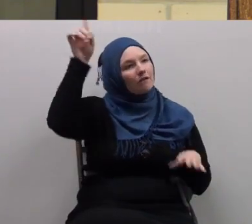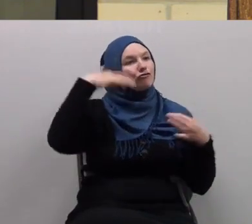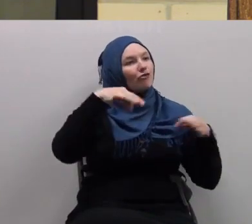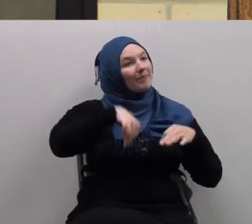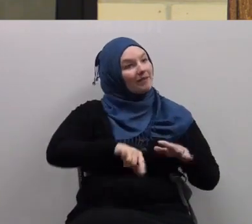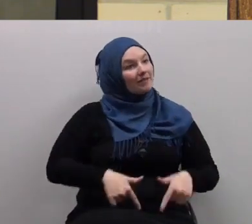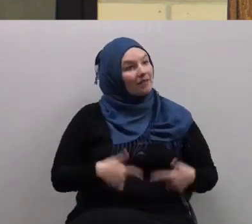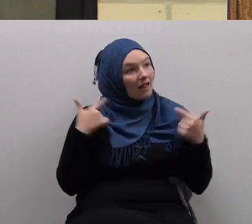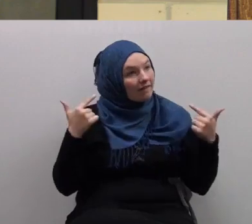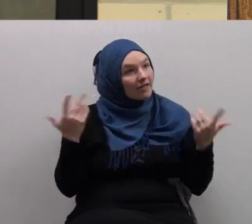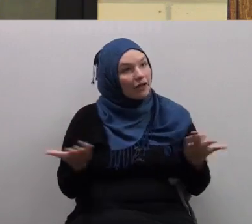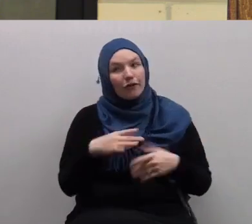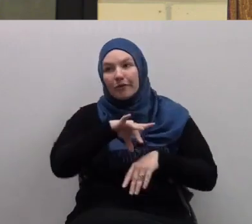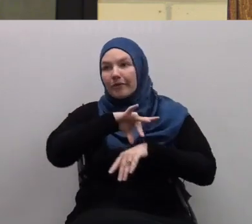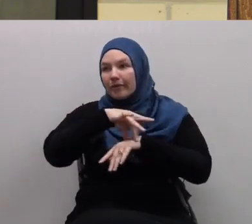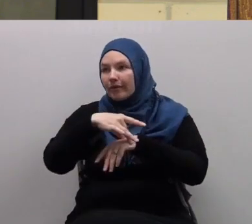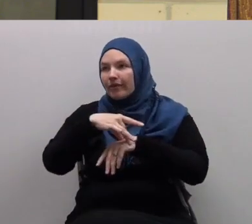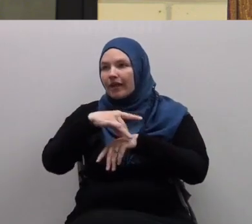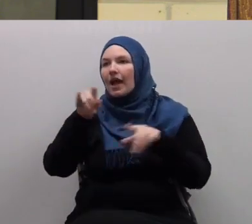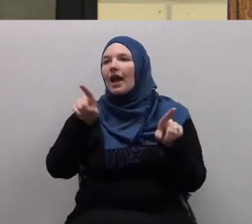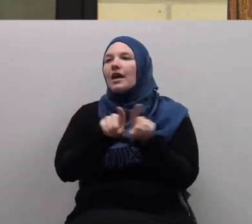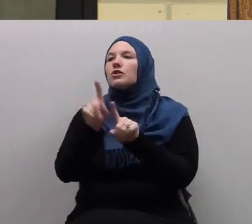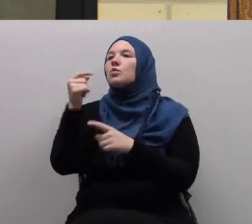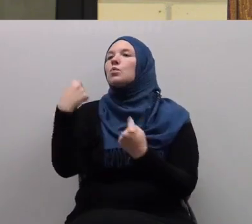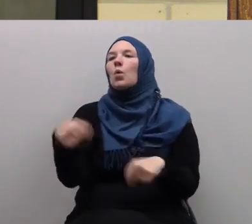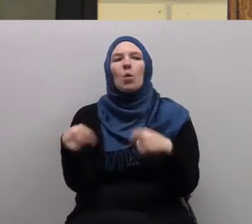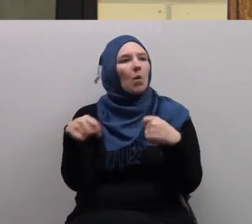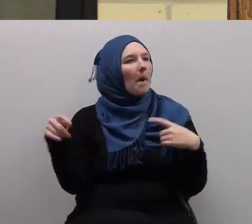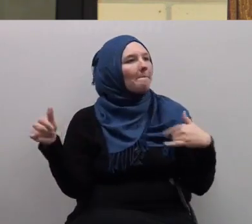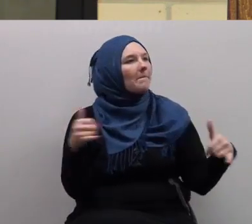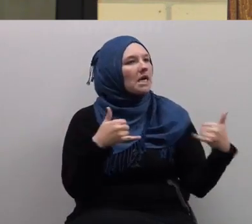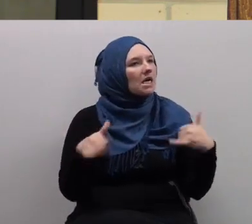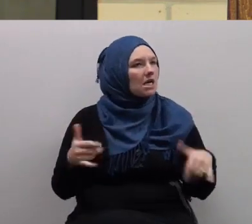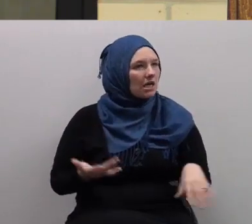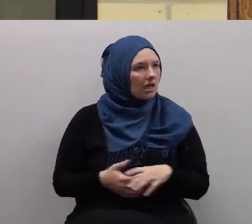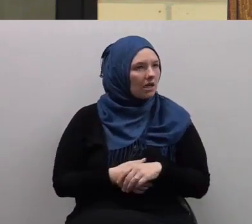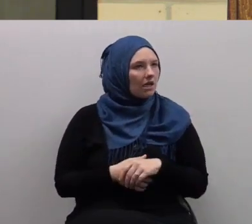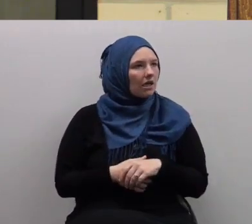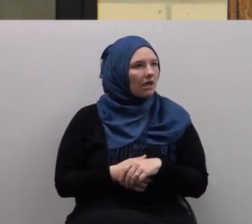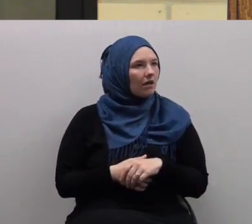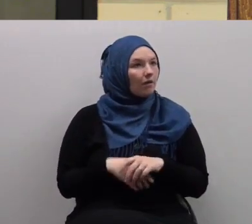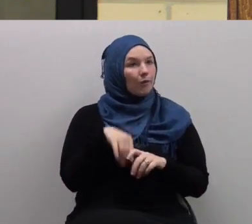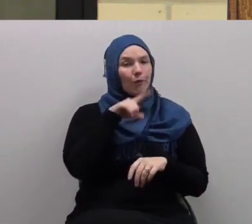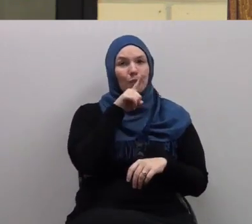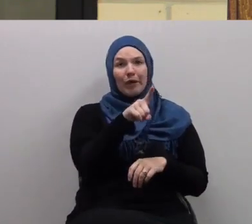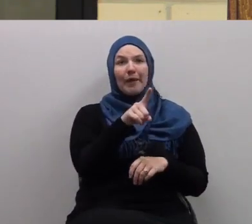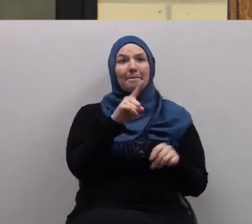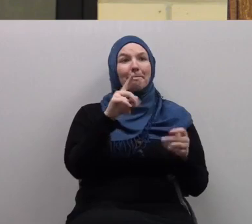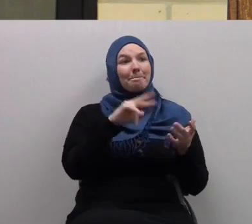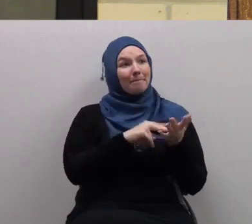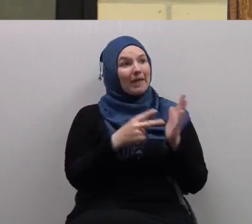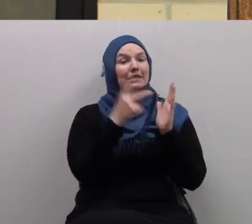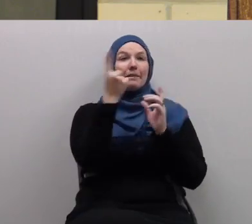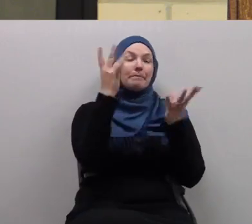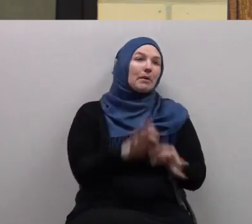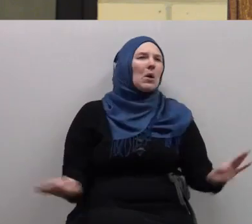life as a toy, a play. إِنَّمَا هَذِهِ الْحَيَاةُ